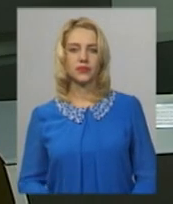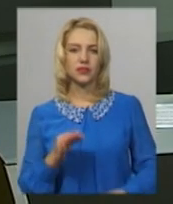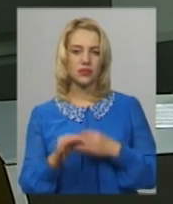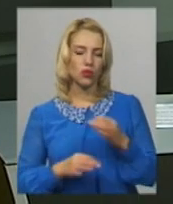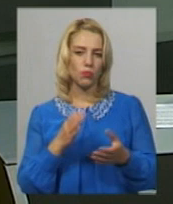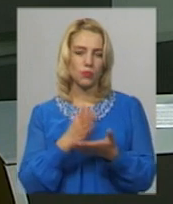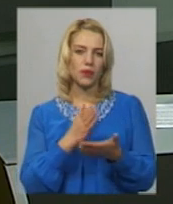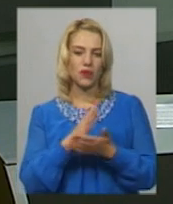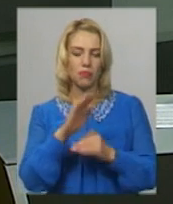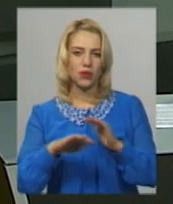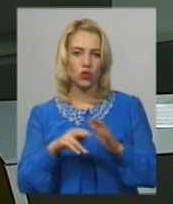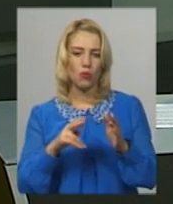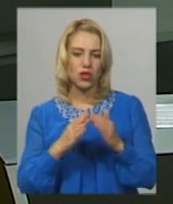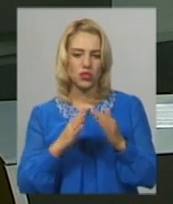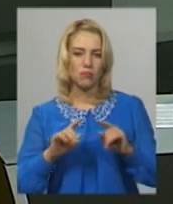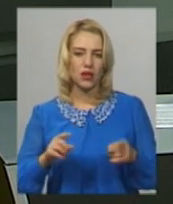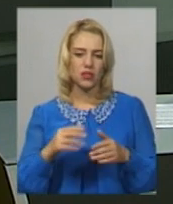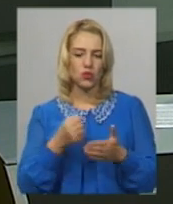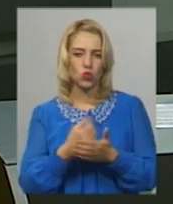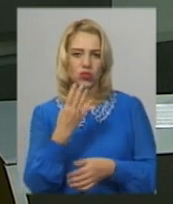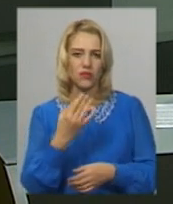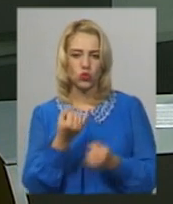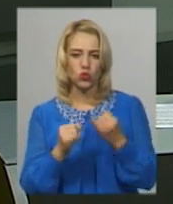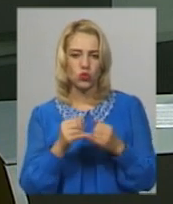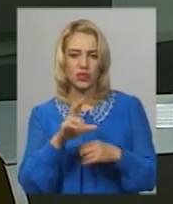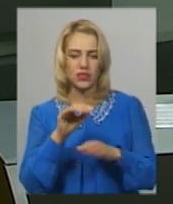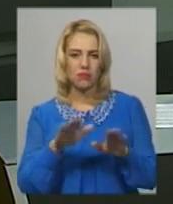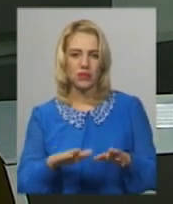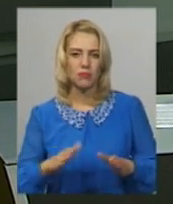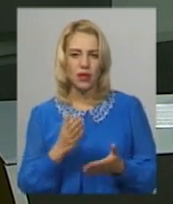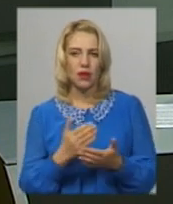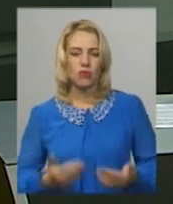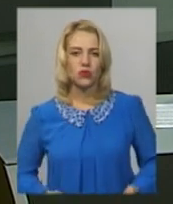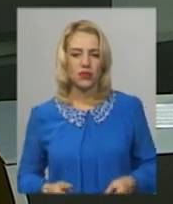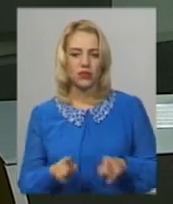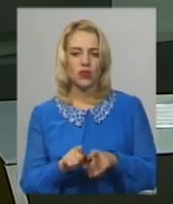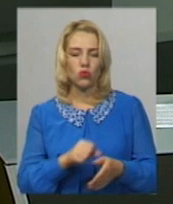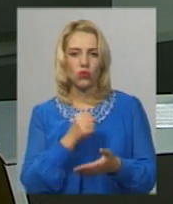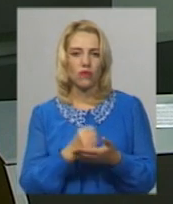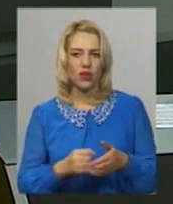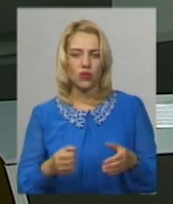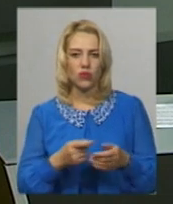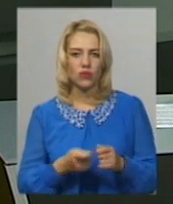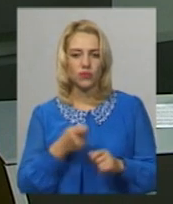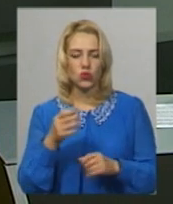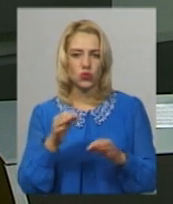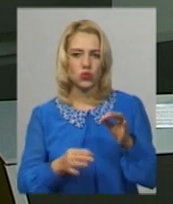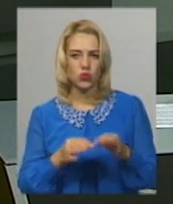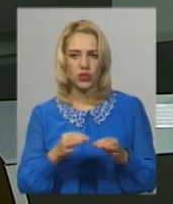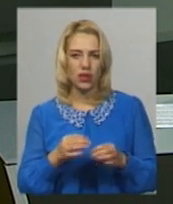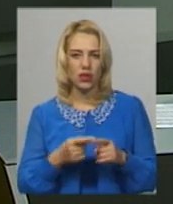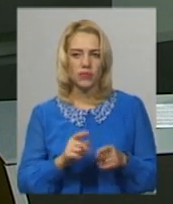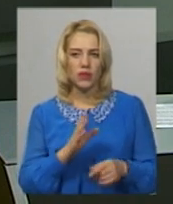Цілодобове перебування під домашнім арештом до 4 жовтня за місцем проживання. Таку ухвалу виніс сьогодні суддя Хмельницького апеляційного